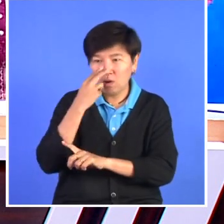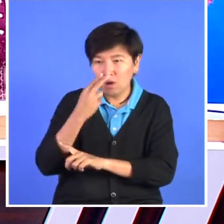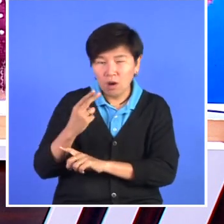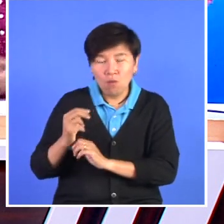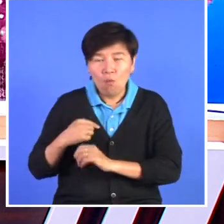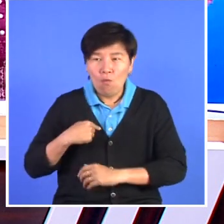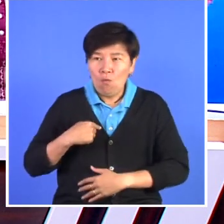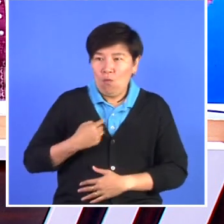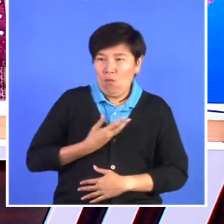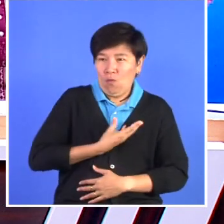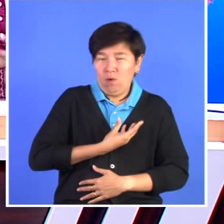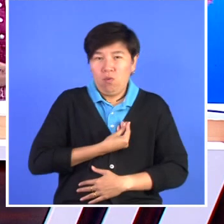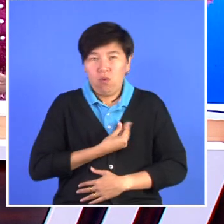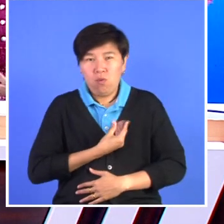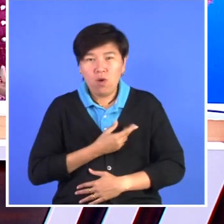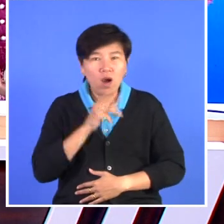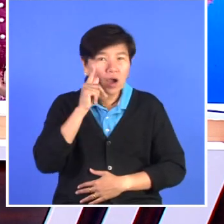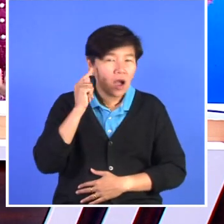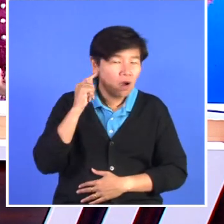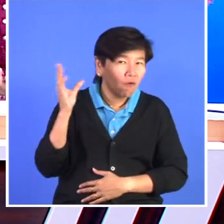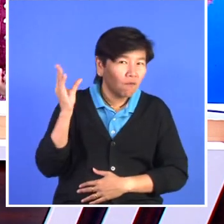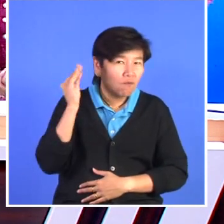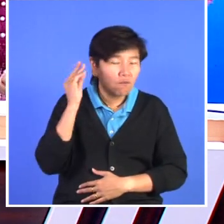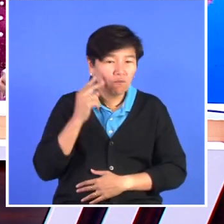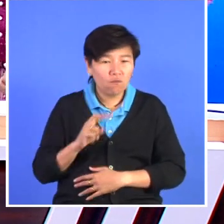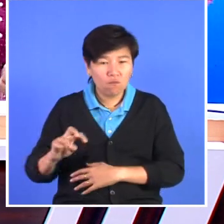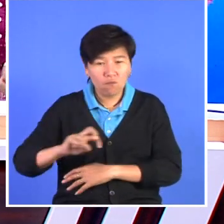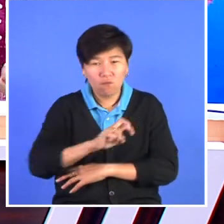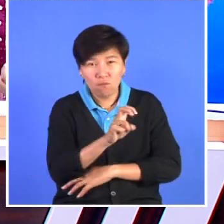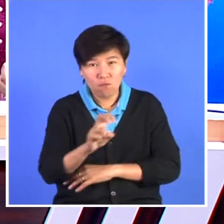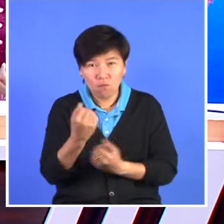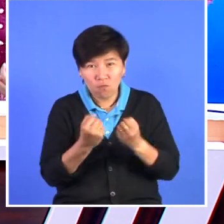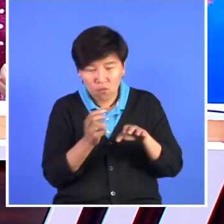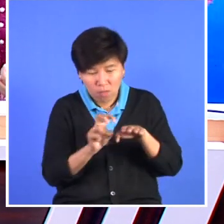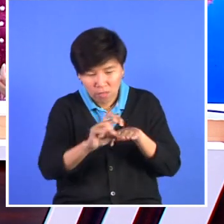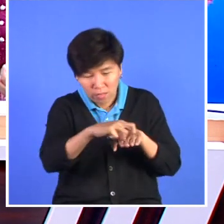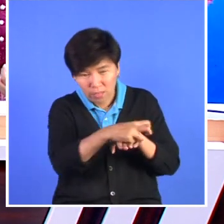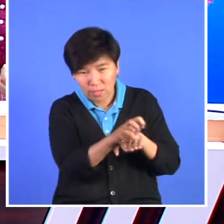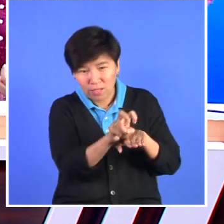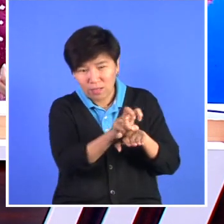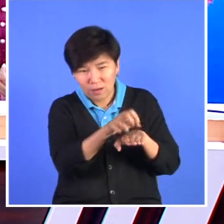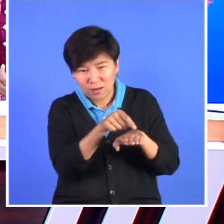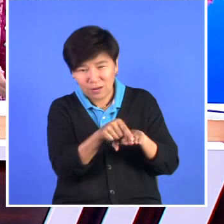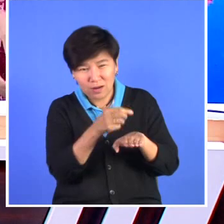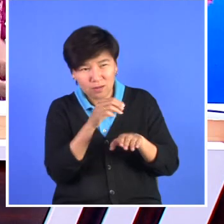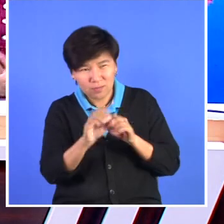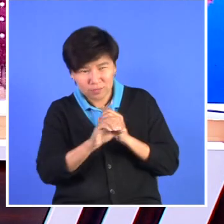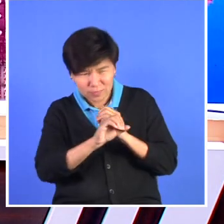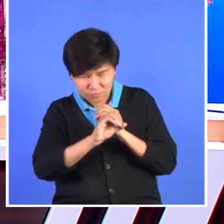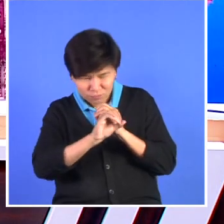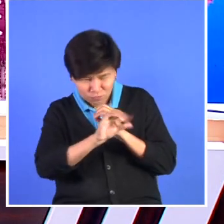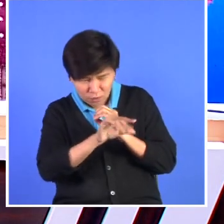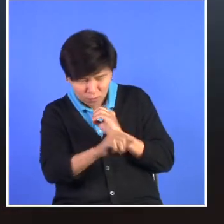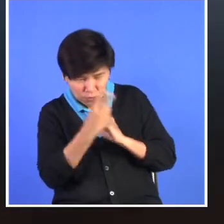กันนะคะเพราะว่าทุกครั้งที่มีข่าวงูเลื้อยเข้ารถไปติดอยู่ในรถเนี่ยเราหวังจะส่องเลขทะเบียนอ้าแต่คุณผู้ชมดูข่าว